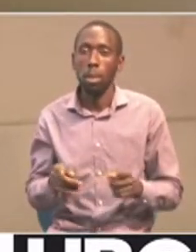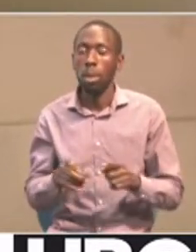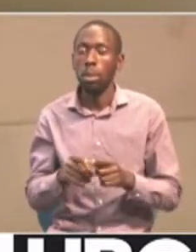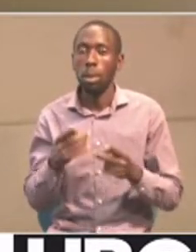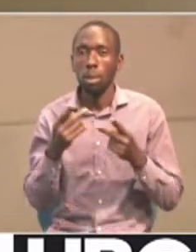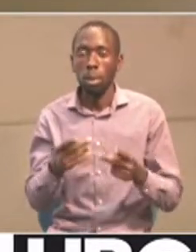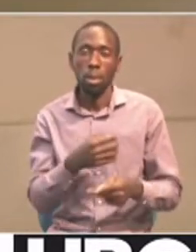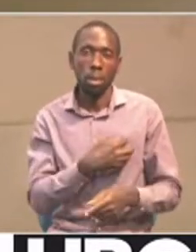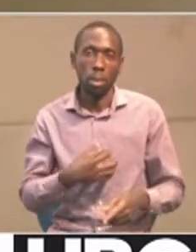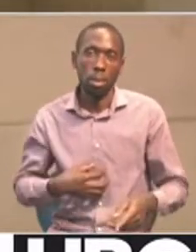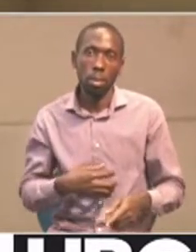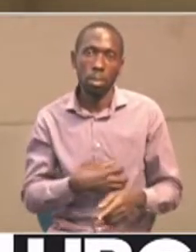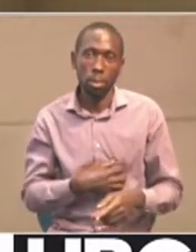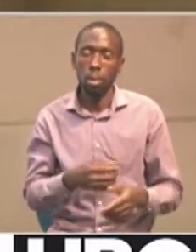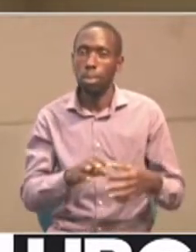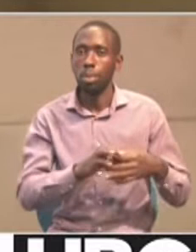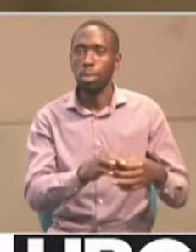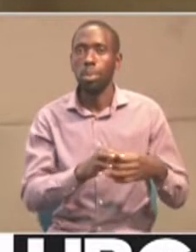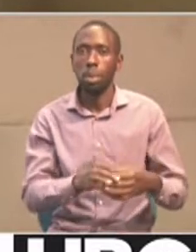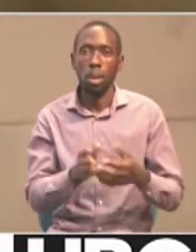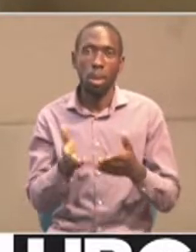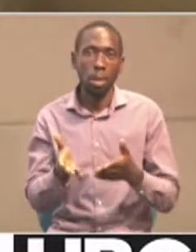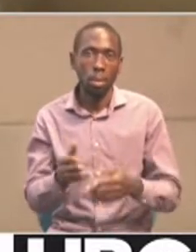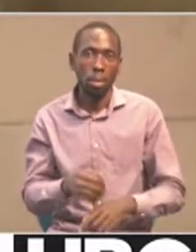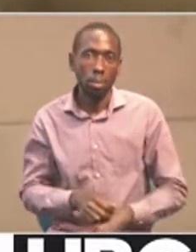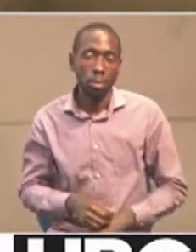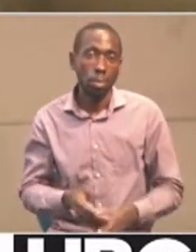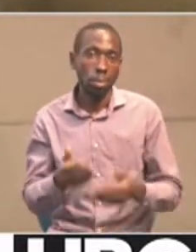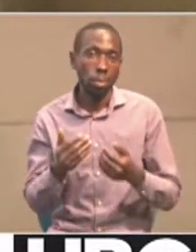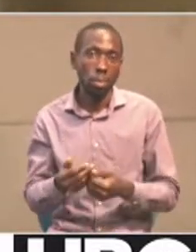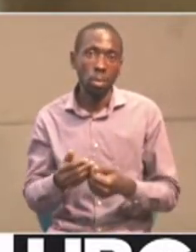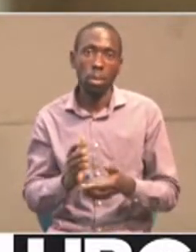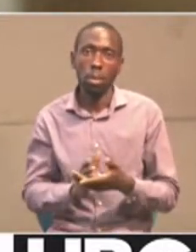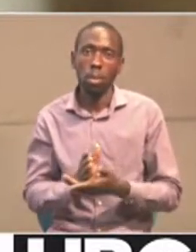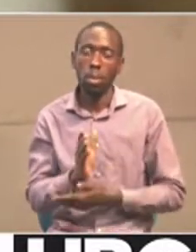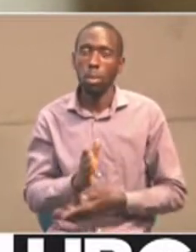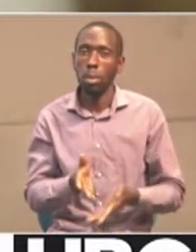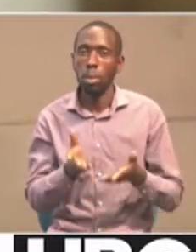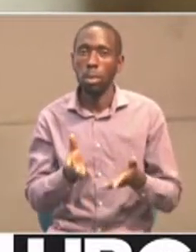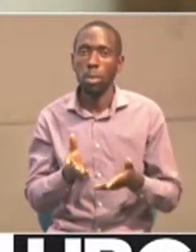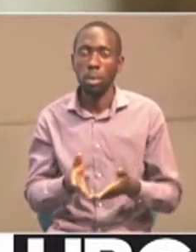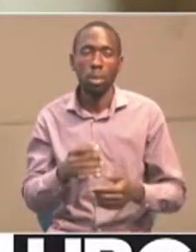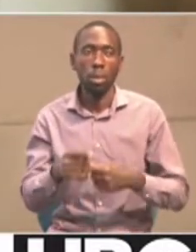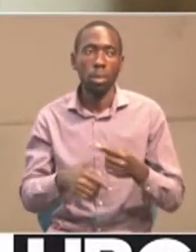bulijjo weeri. Naye eddembe weeriri kati twongere okuwagira eddembe